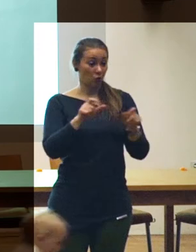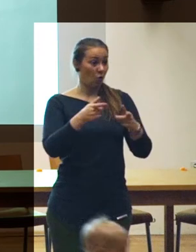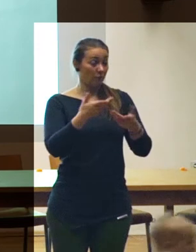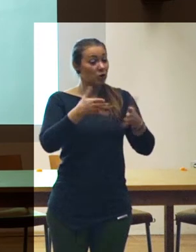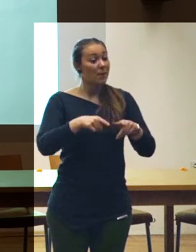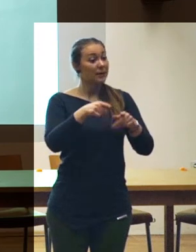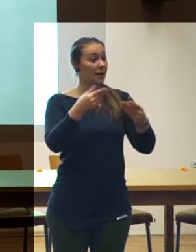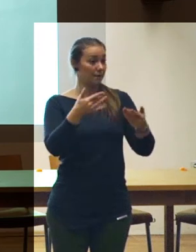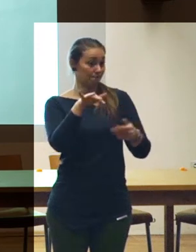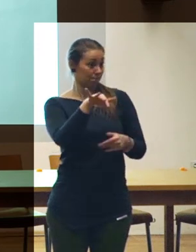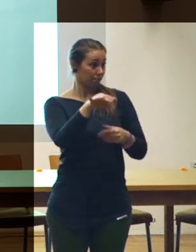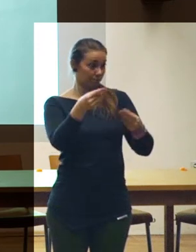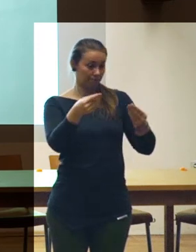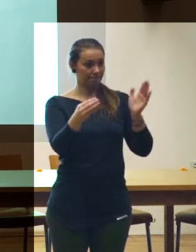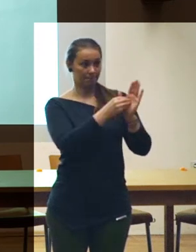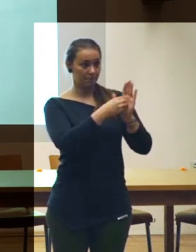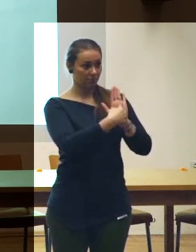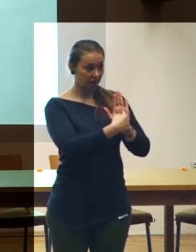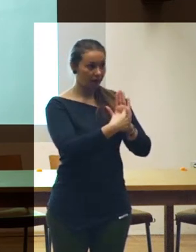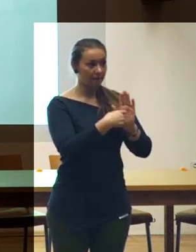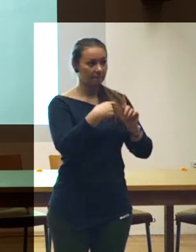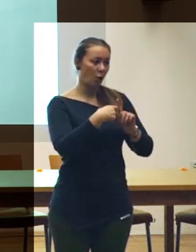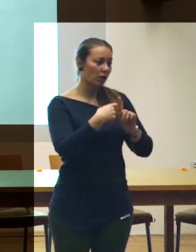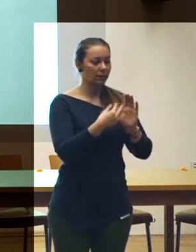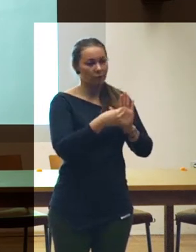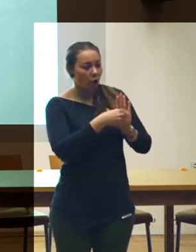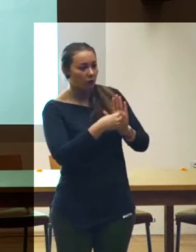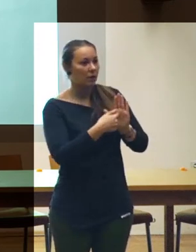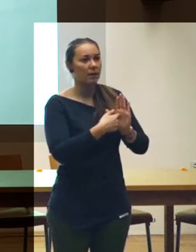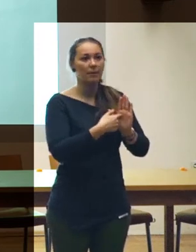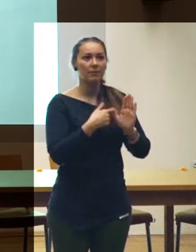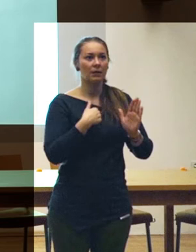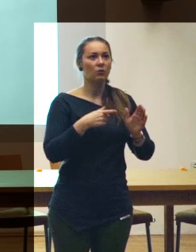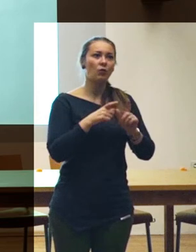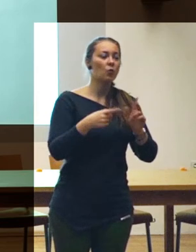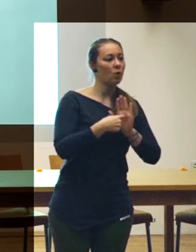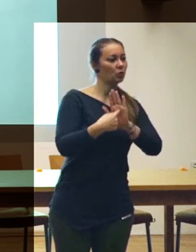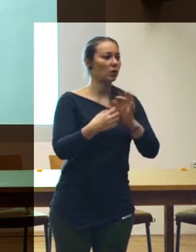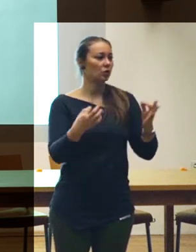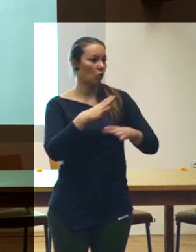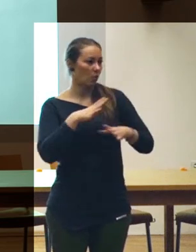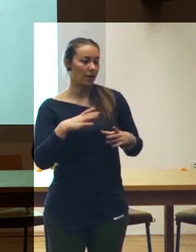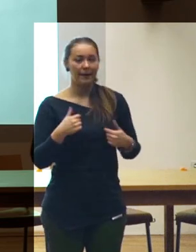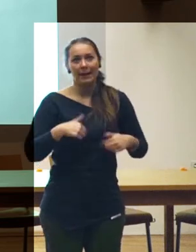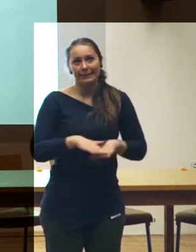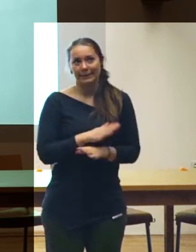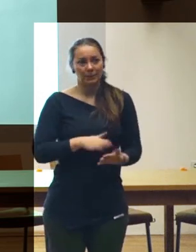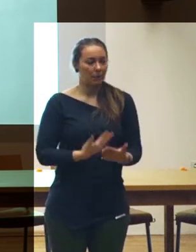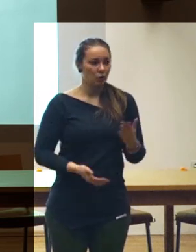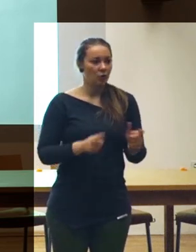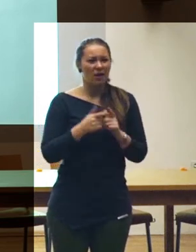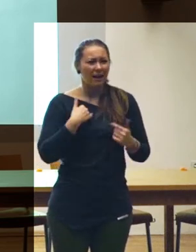skrze kterou vnímáme, co je normální. Já jakoby kvóty si myslím nepotřebuju. Já když vidím předvolební debaty, jak už